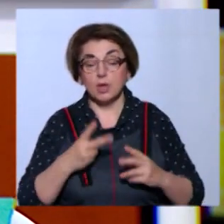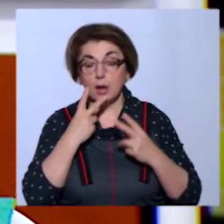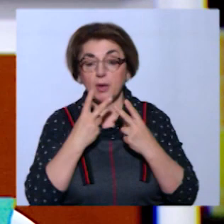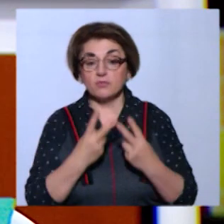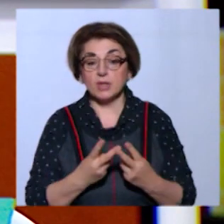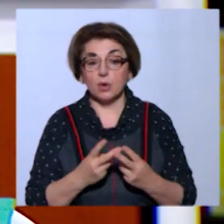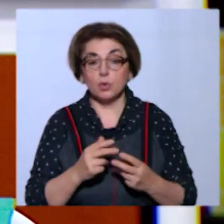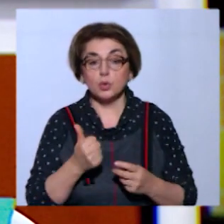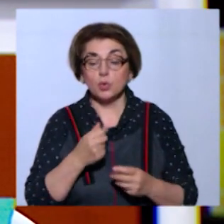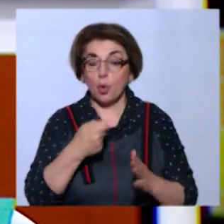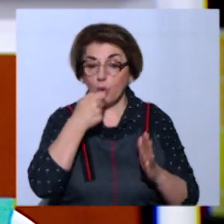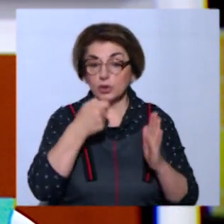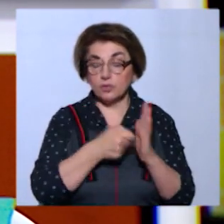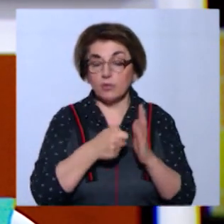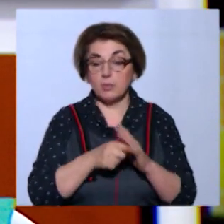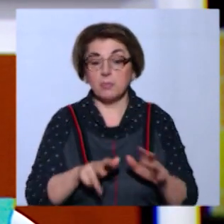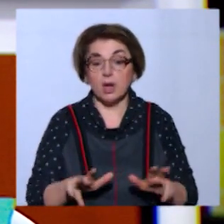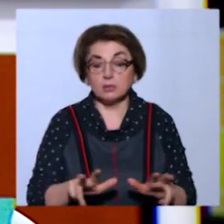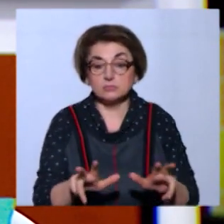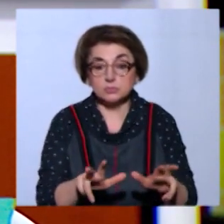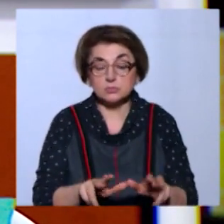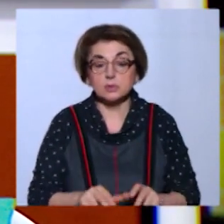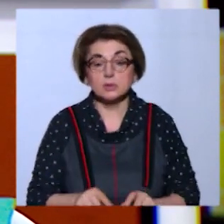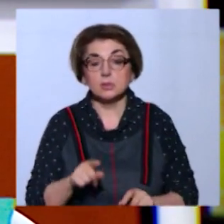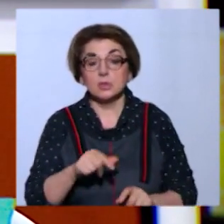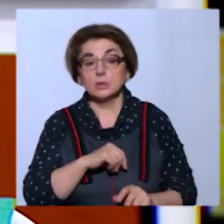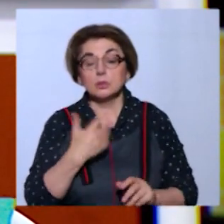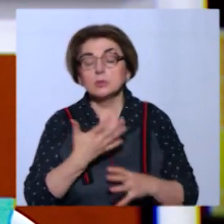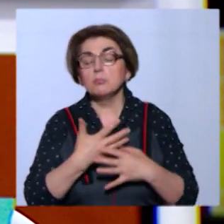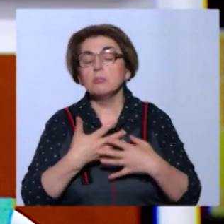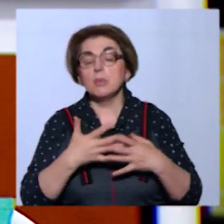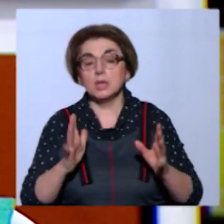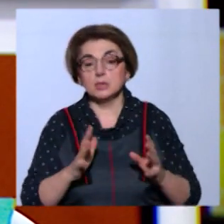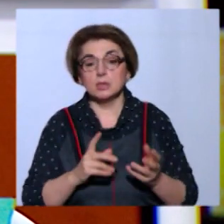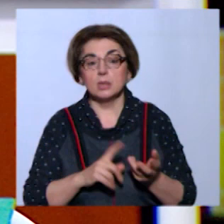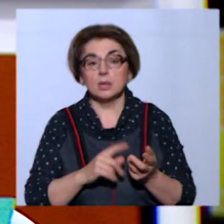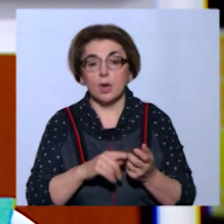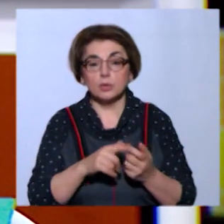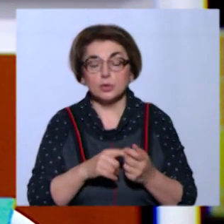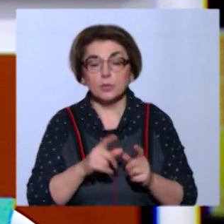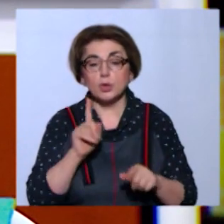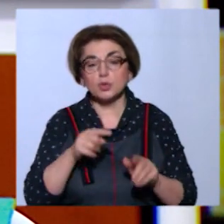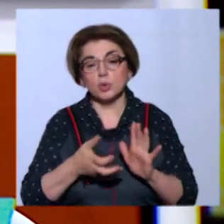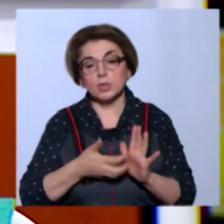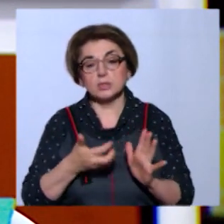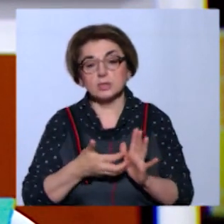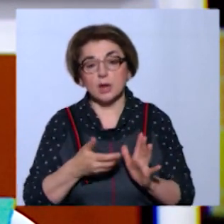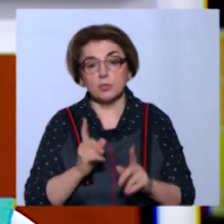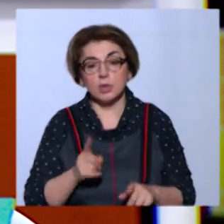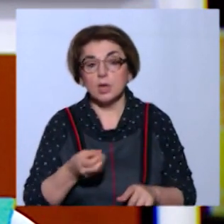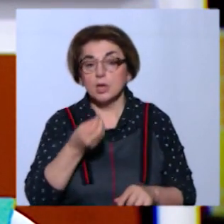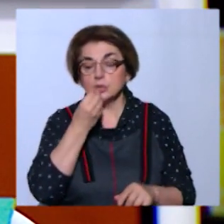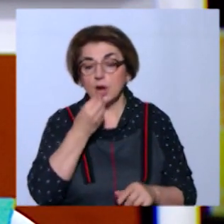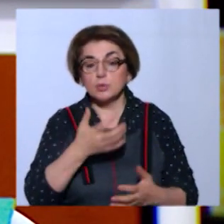განვიხილოთ, როგორ იკვებება ქვეწარმავლები. ქვეწარმავლების დიდი უმეტესობა ზოგიერთი გამონაკლისის გარდა